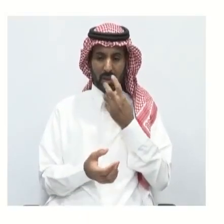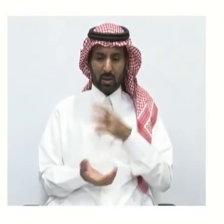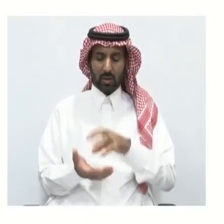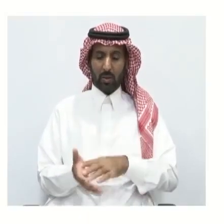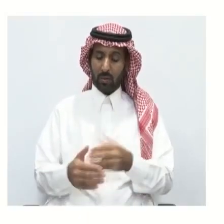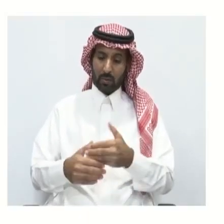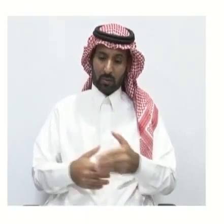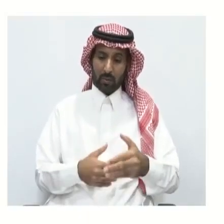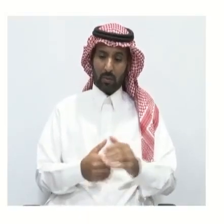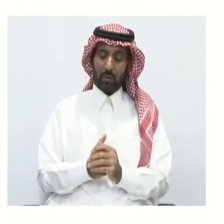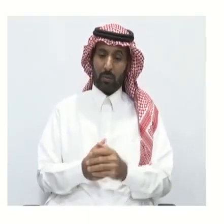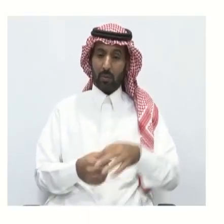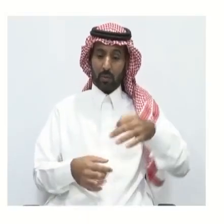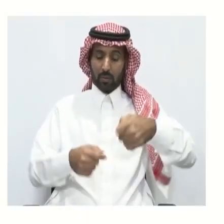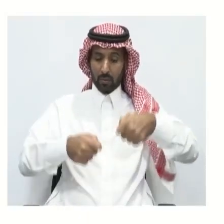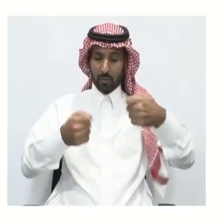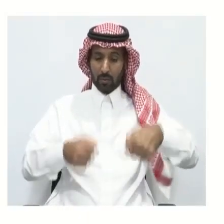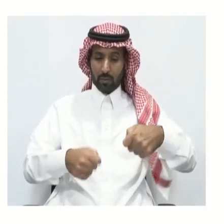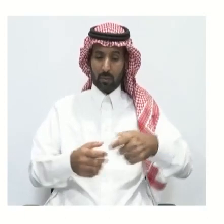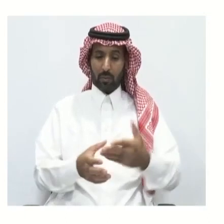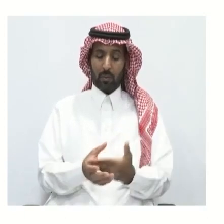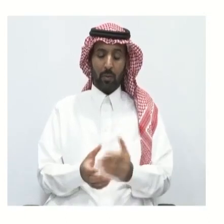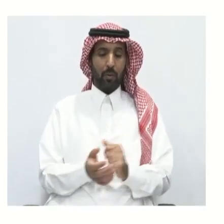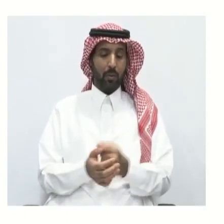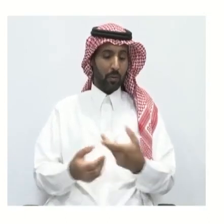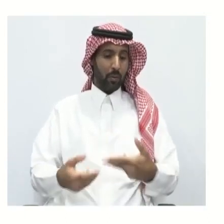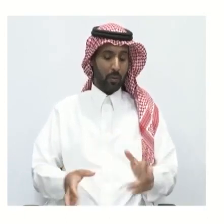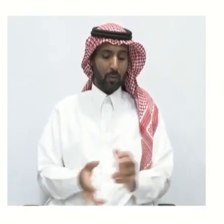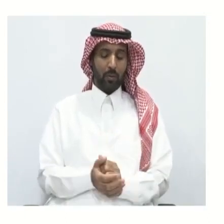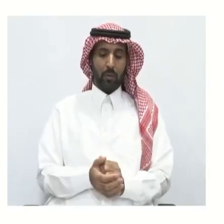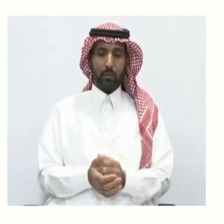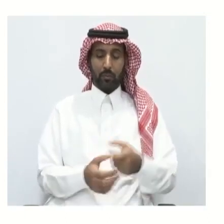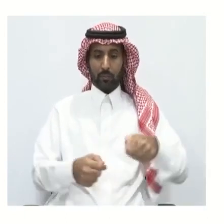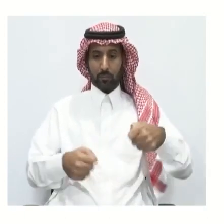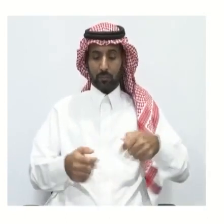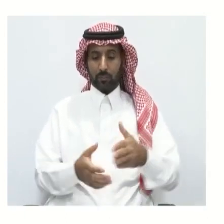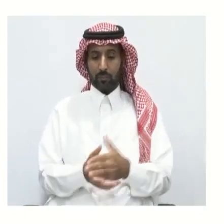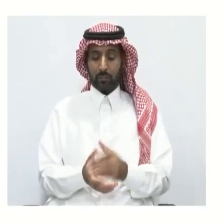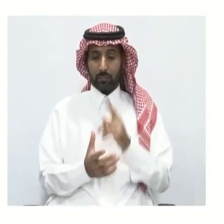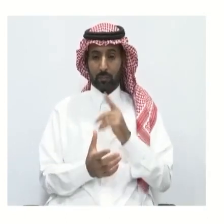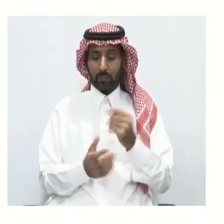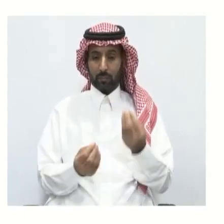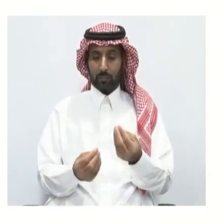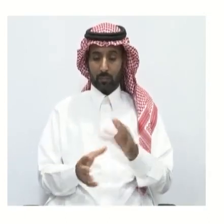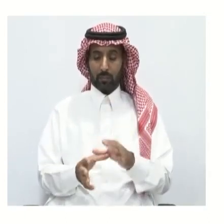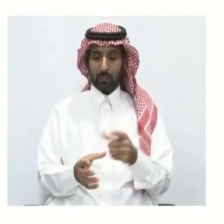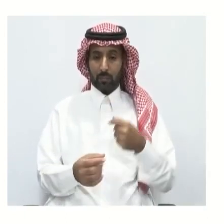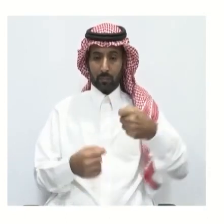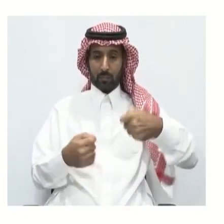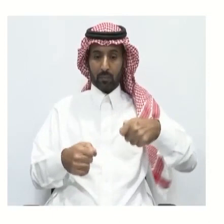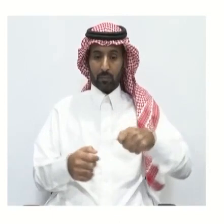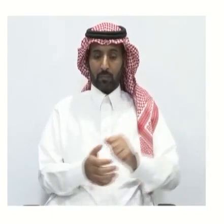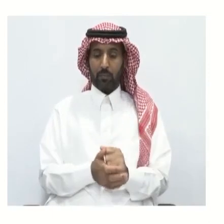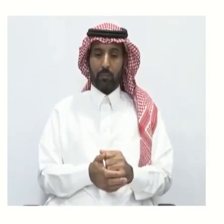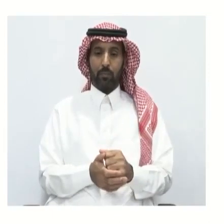جانبا على ورقه الترشيح او تفقد بسبب عمليه التنقيع اذا ممكن ان تتبقى لدي نا في ورقه